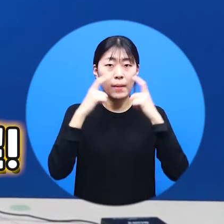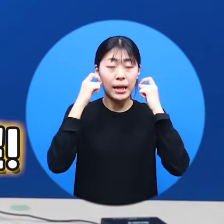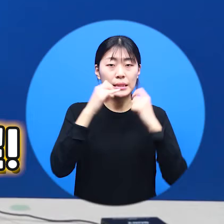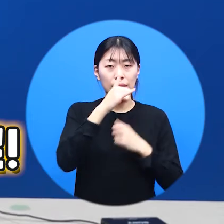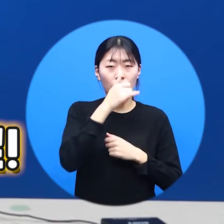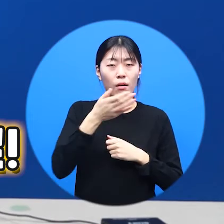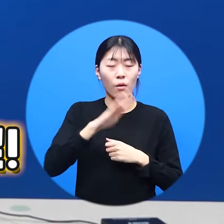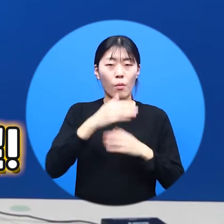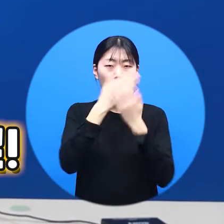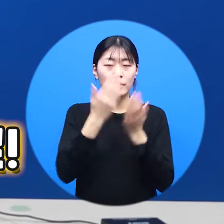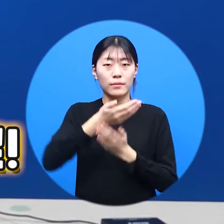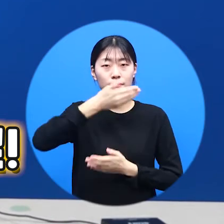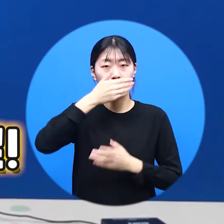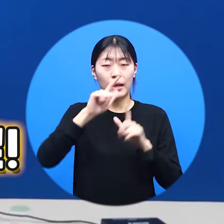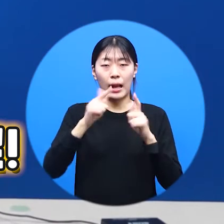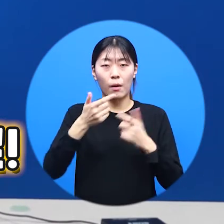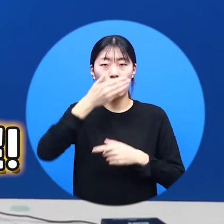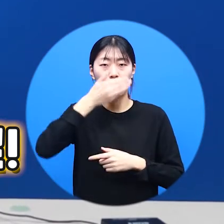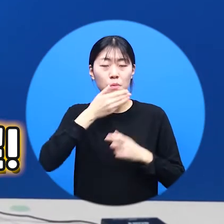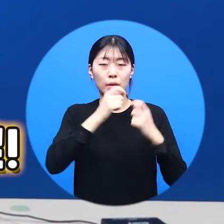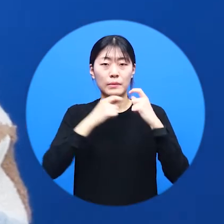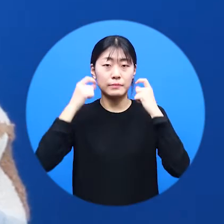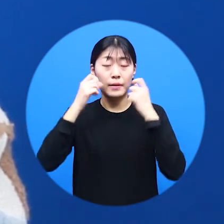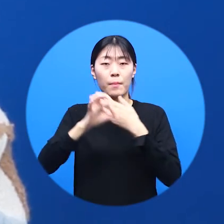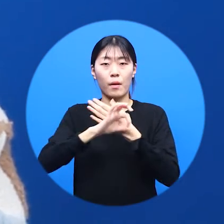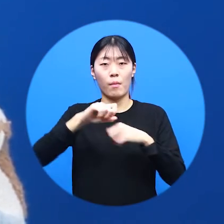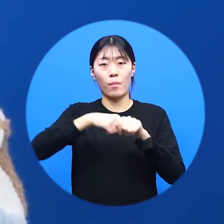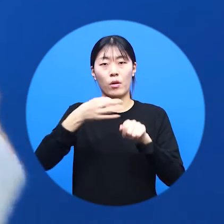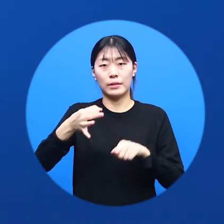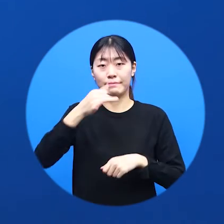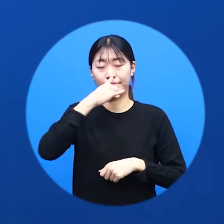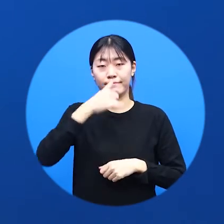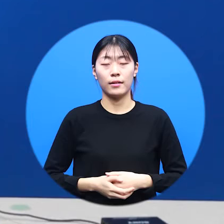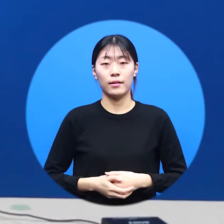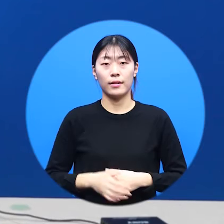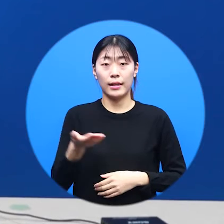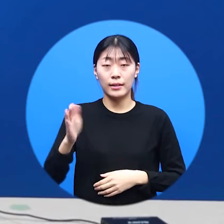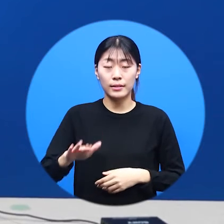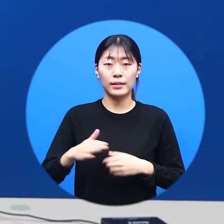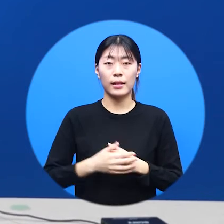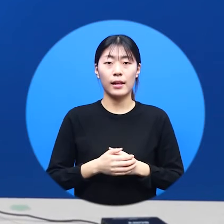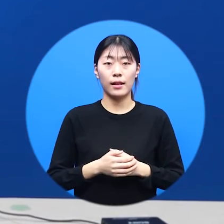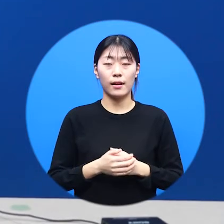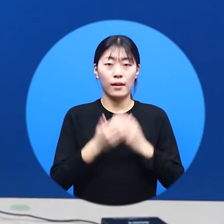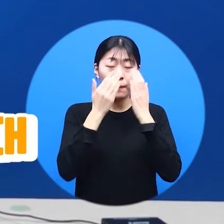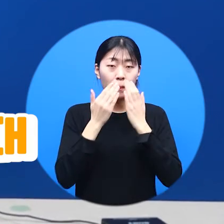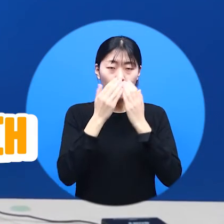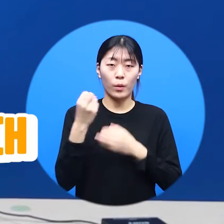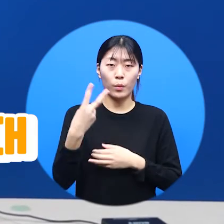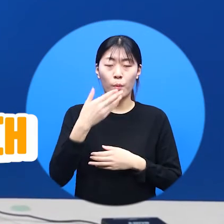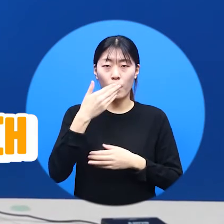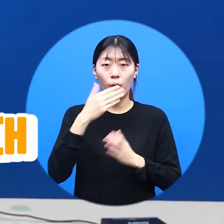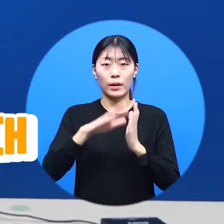입과 턱을 완전히 가리지 않으면 과태료를 납부해야 합니다. 턱스크, 코스크, 노노! 단, 예외도 있습니다.